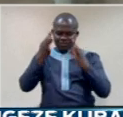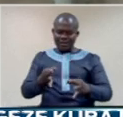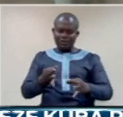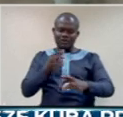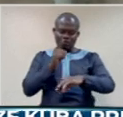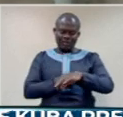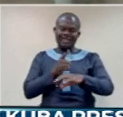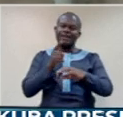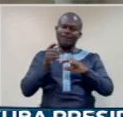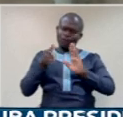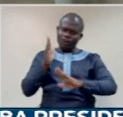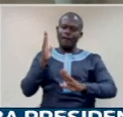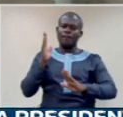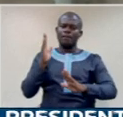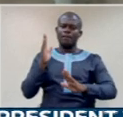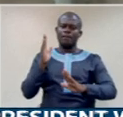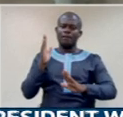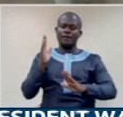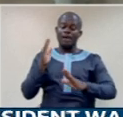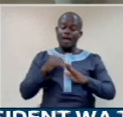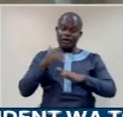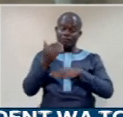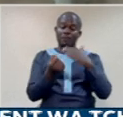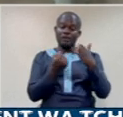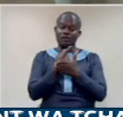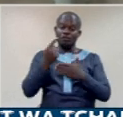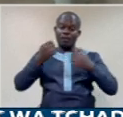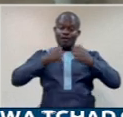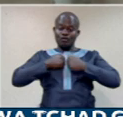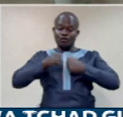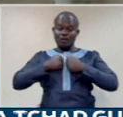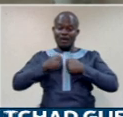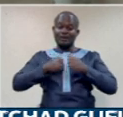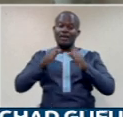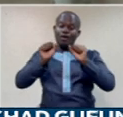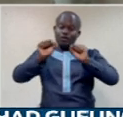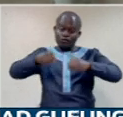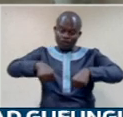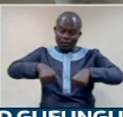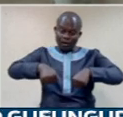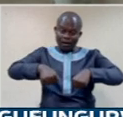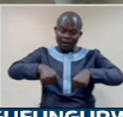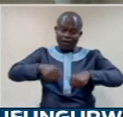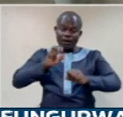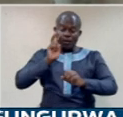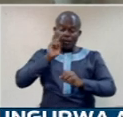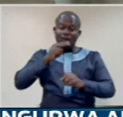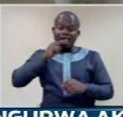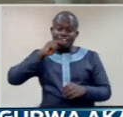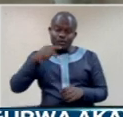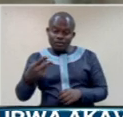gihe kare bugatuma u Rwanda rushobora kubona